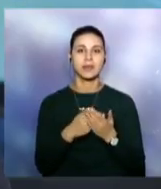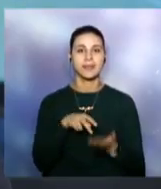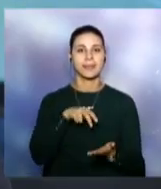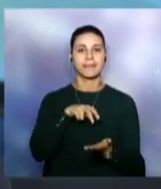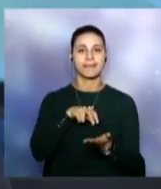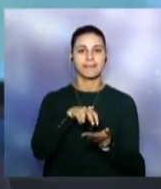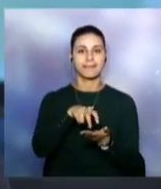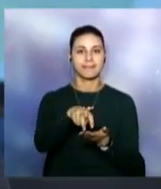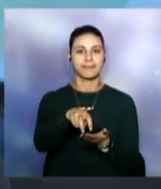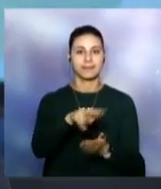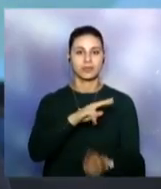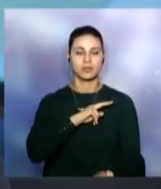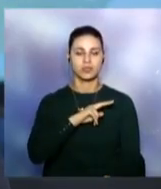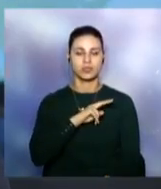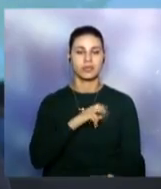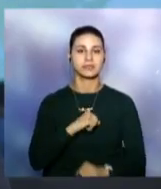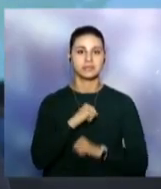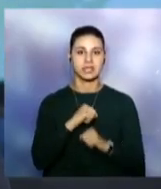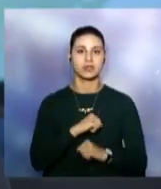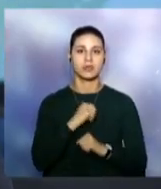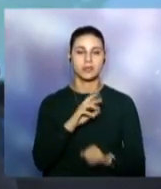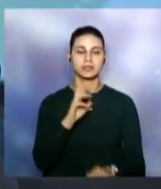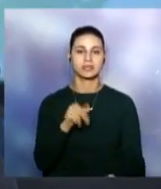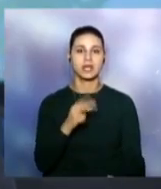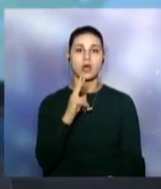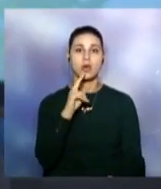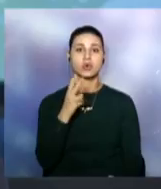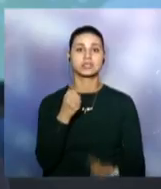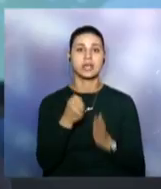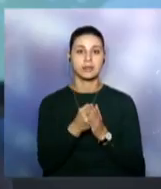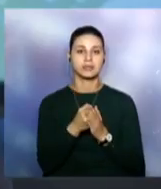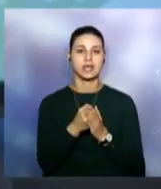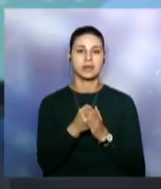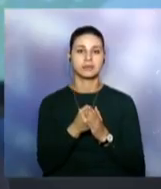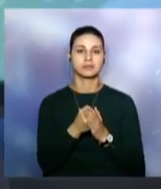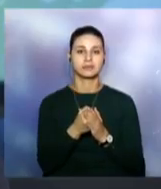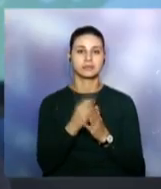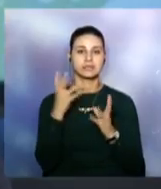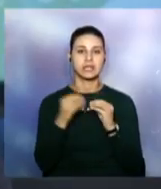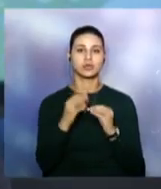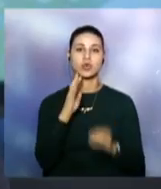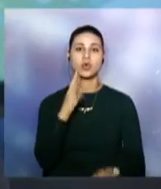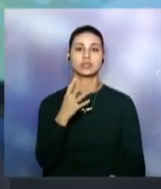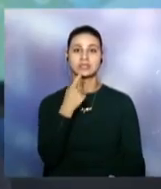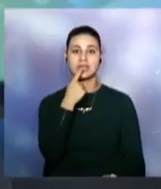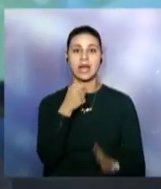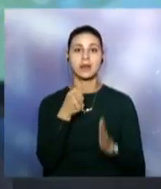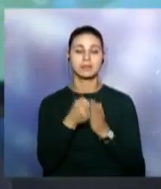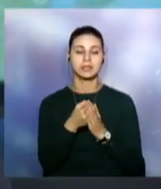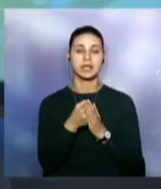ვერტიკალური მდგომარეობაში სიარულის მცდელობას და 2 წლამდე, უფრო ხშირად სტატისტიკით 4 წლამდე